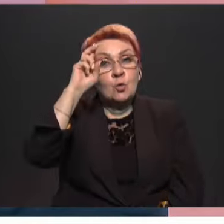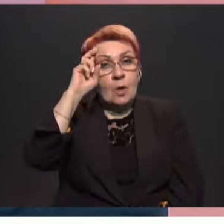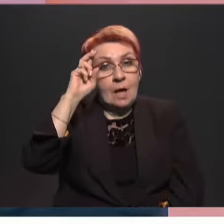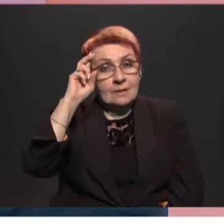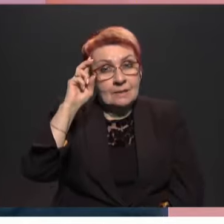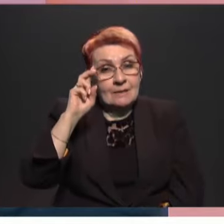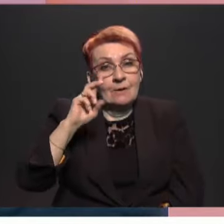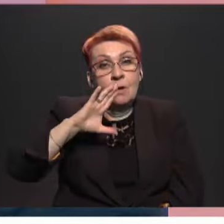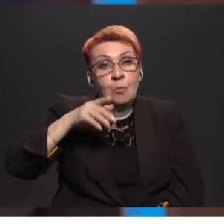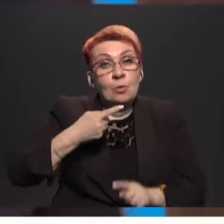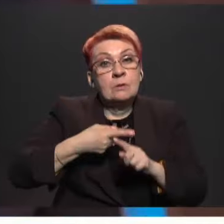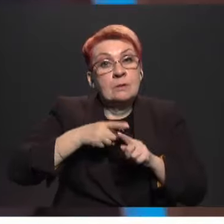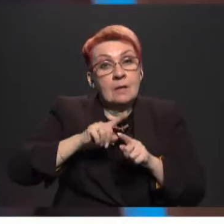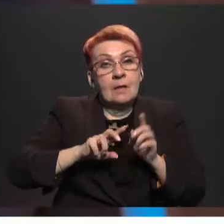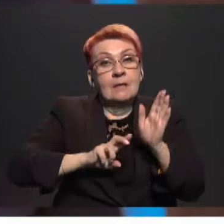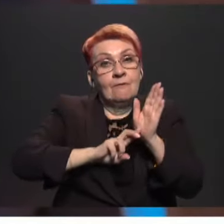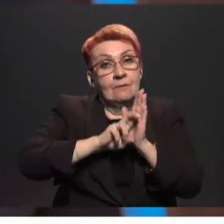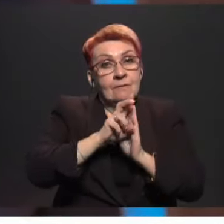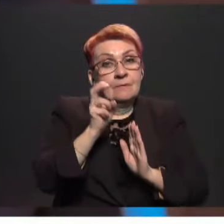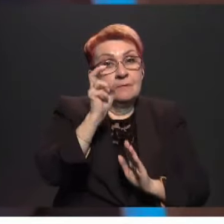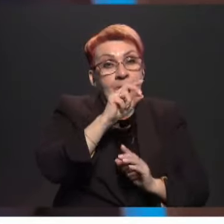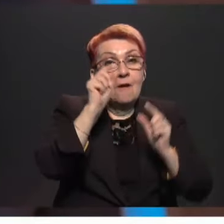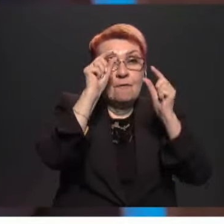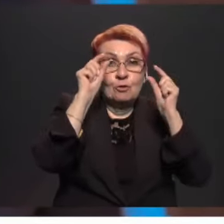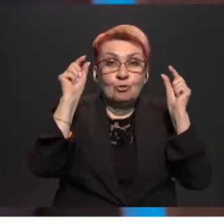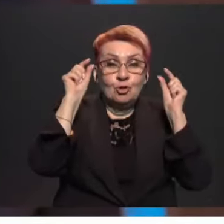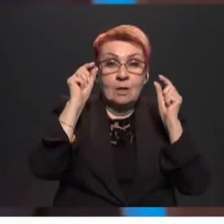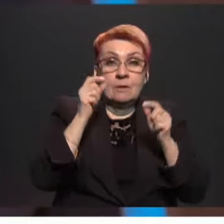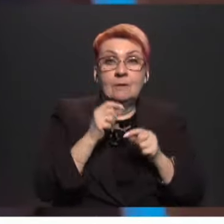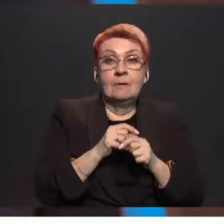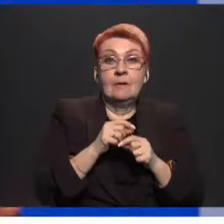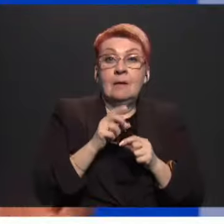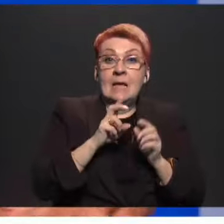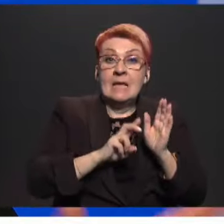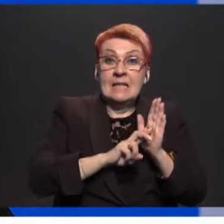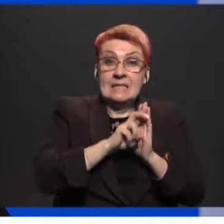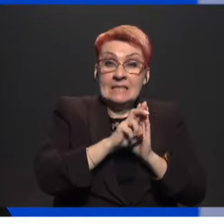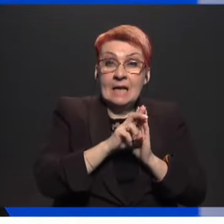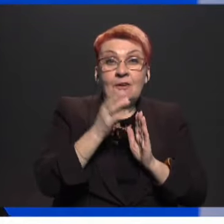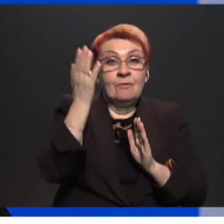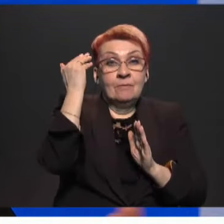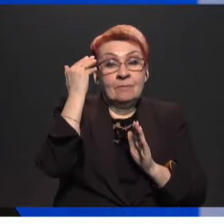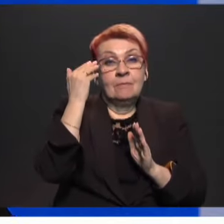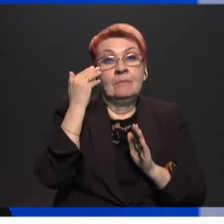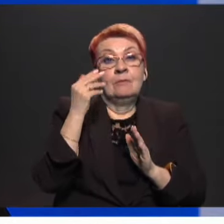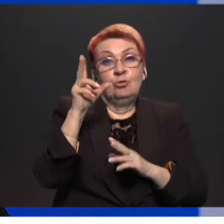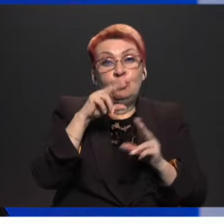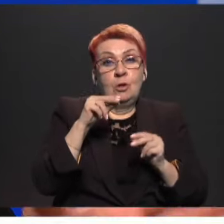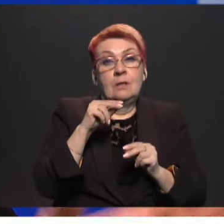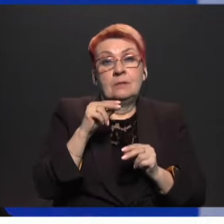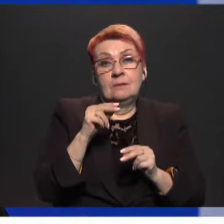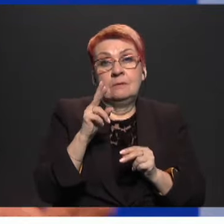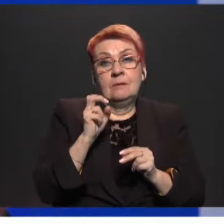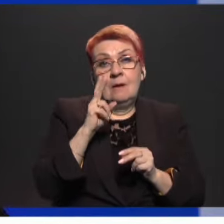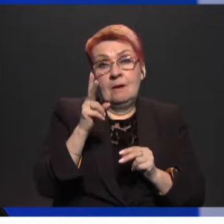после этого совершали венчание. Таким образом, церковь имела в себе функции ЗАГСа. Так сейчас в других православных